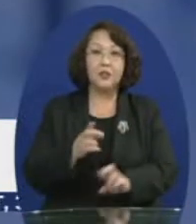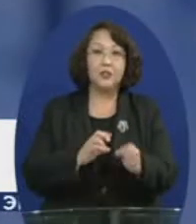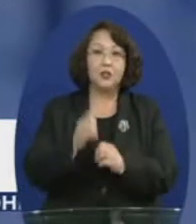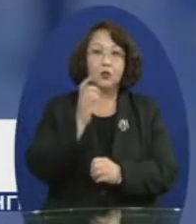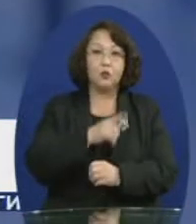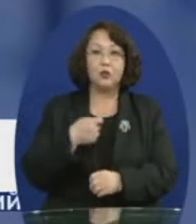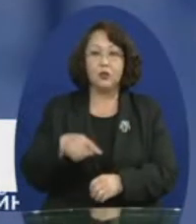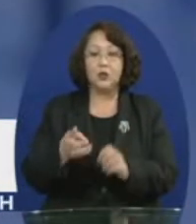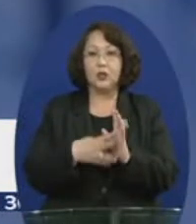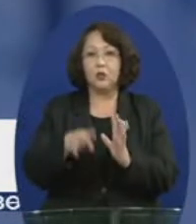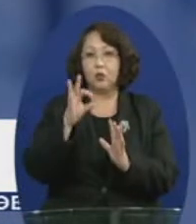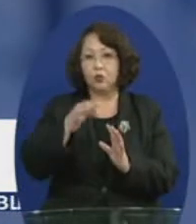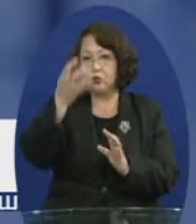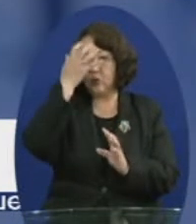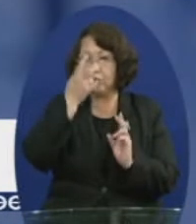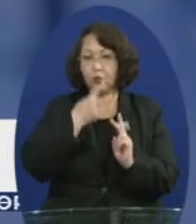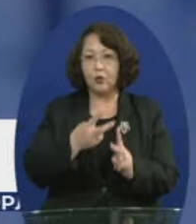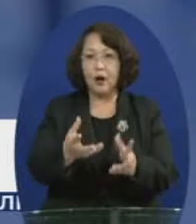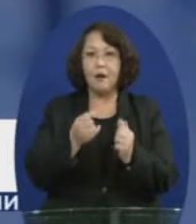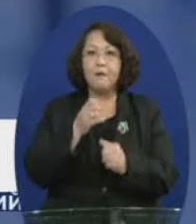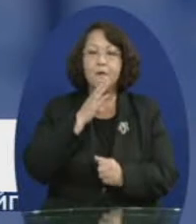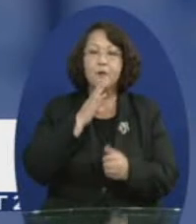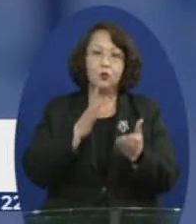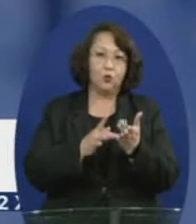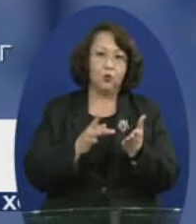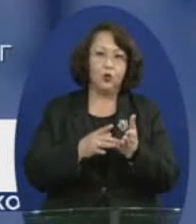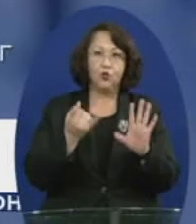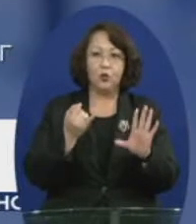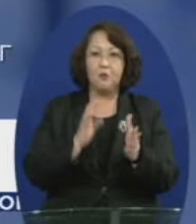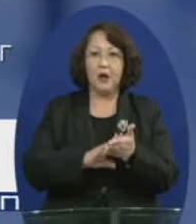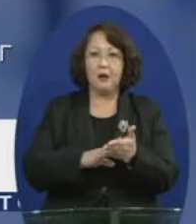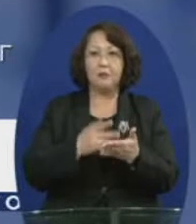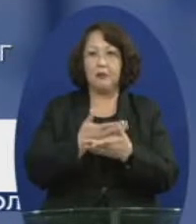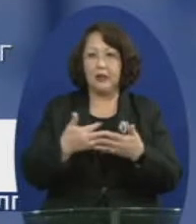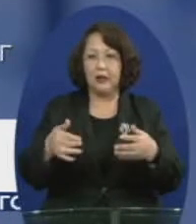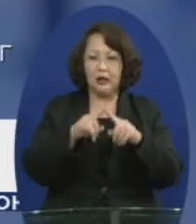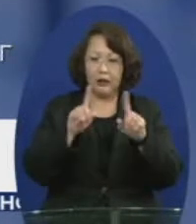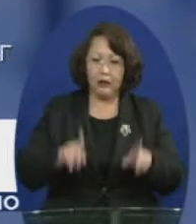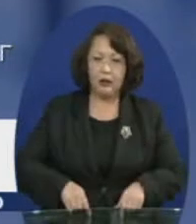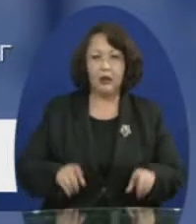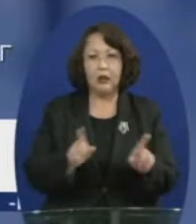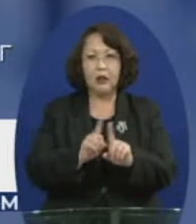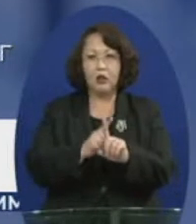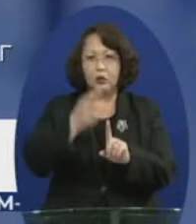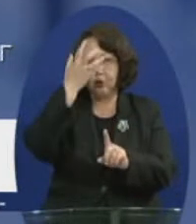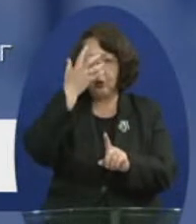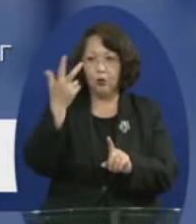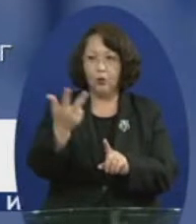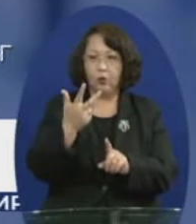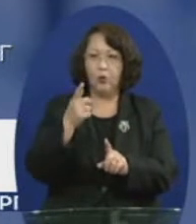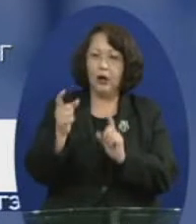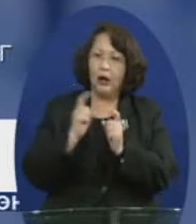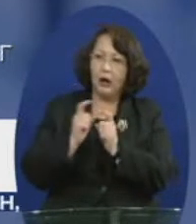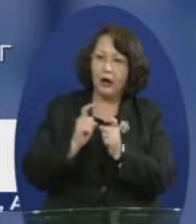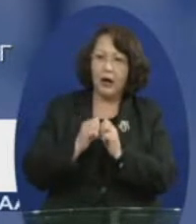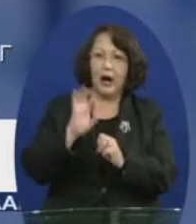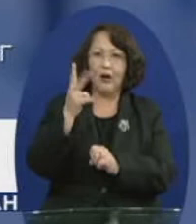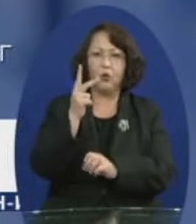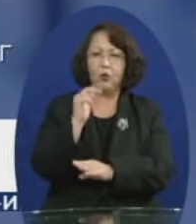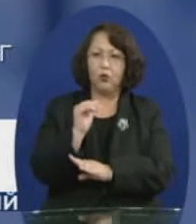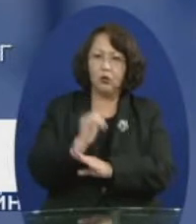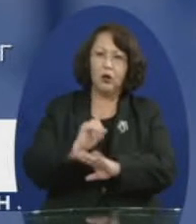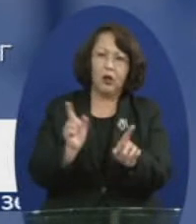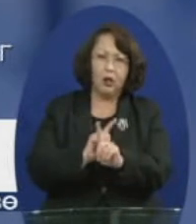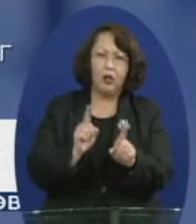Бизнес эрхлэгчдийн 90 орчим хувь нь төрийн үйлчлэгийг авахдаа дунджаар 6 баримт бичиг бүрдүүлж төрийн 3 алтаагчтай харьцаж 13